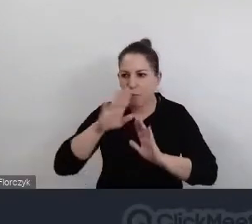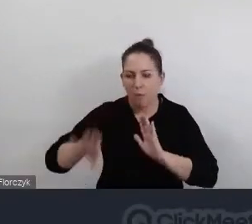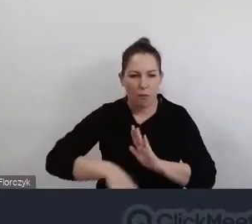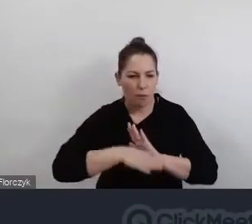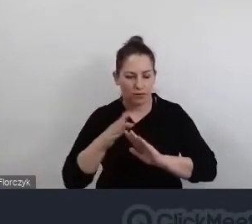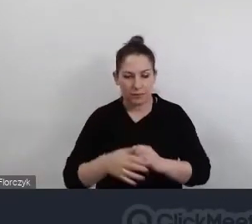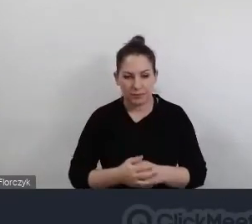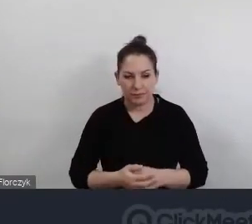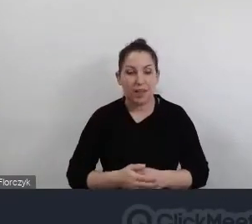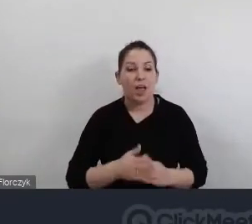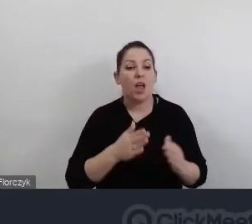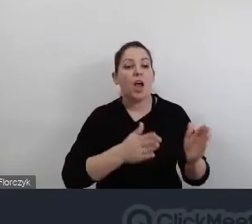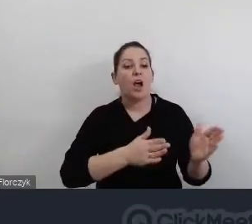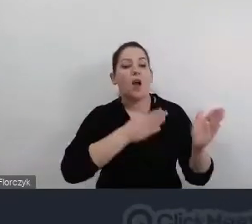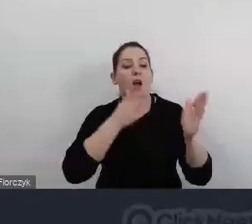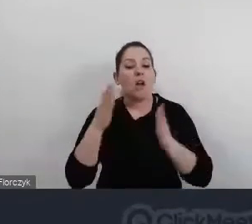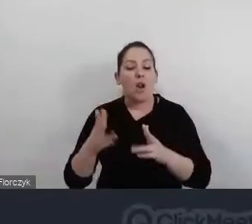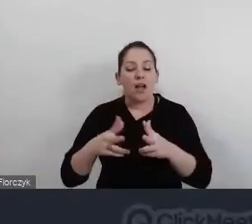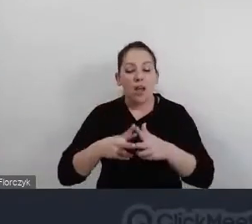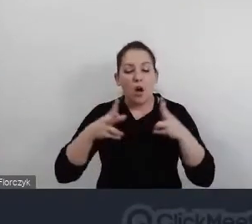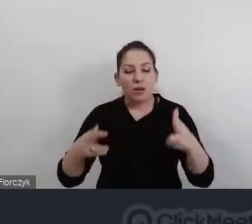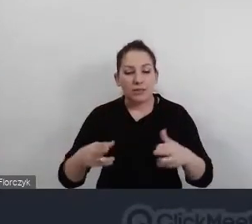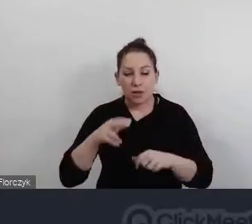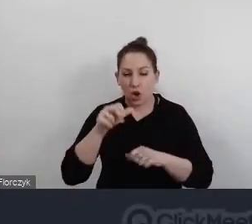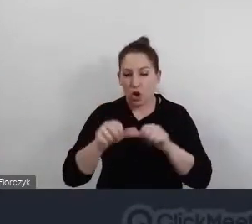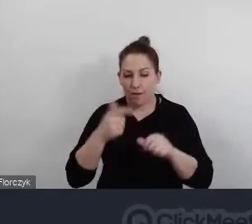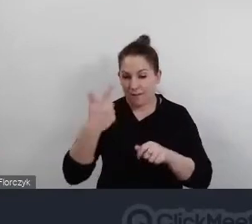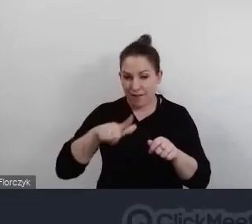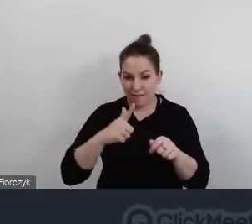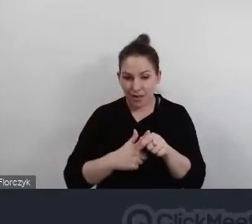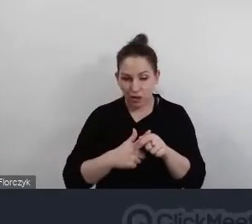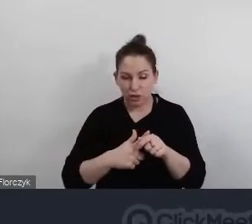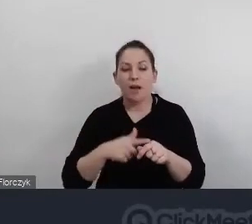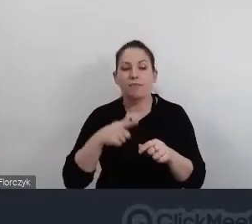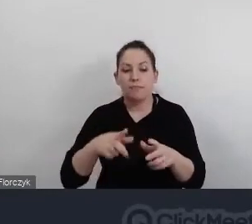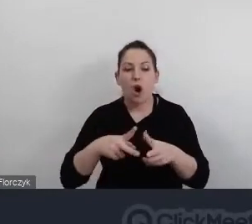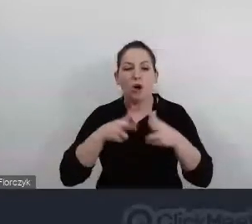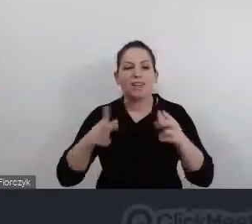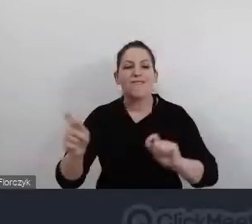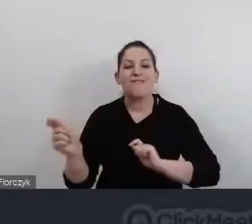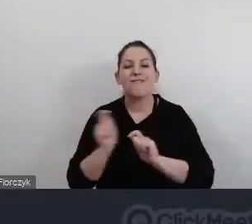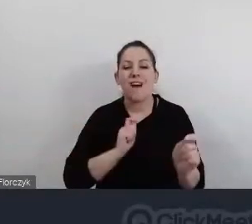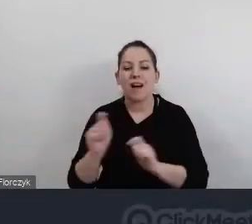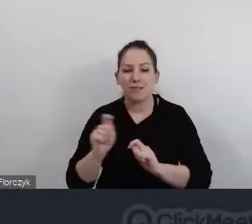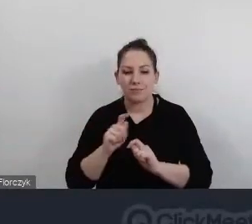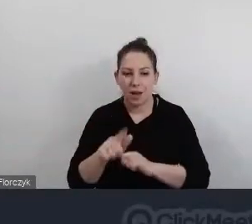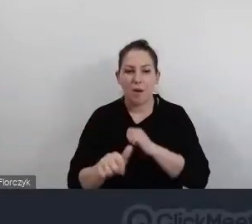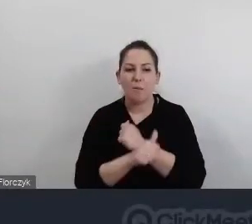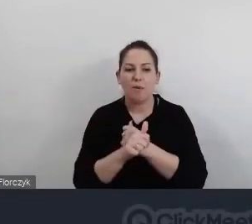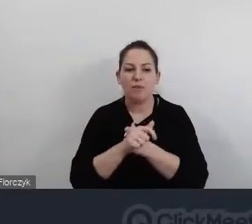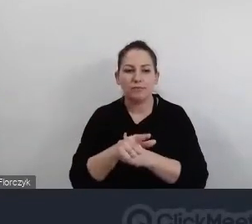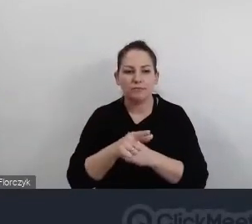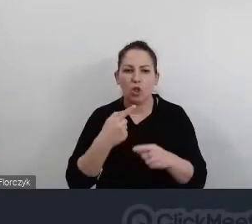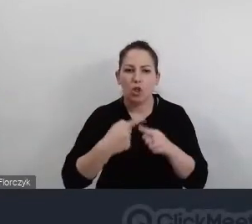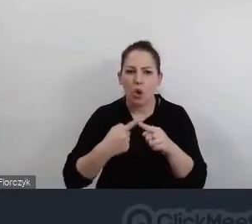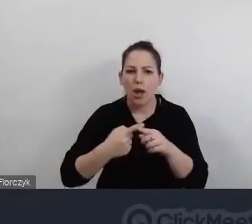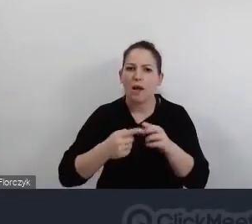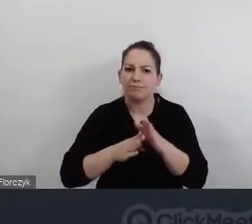I kolejny ten okres roku 20, kiedy ten okres wakacyjny spowodował, że to ożywienie zaczęło